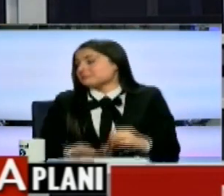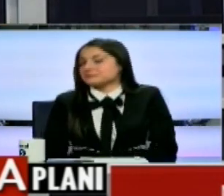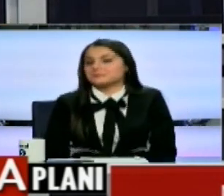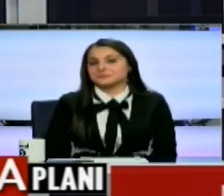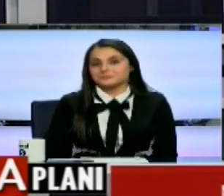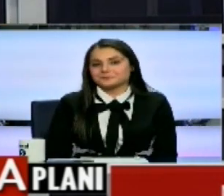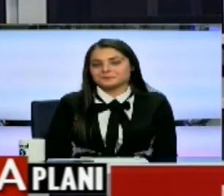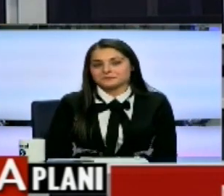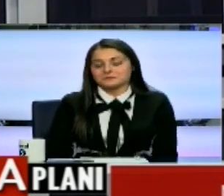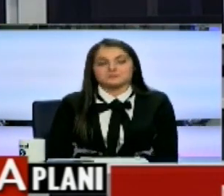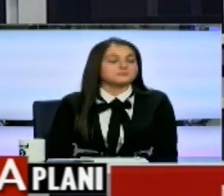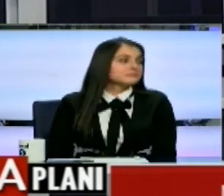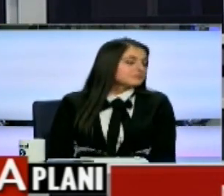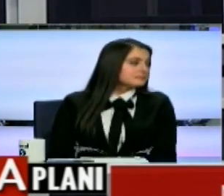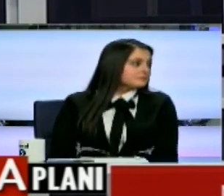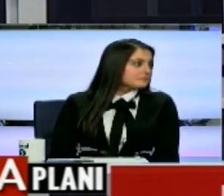Peki Beyza Hanım,